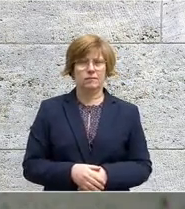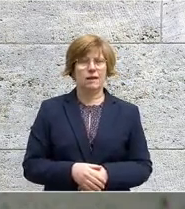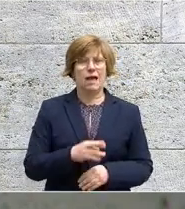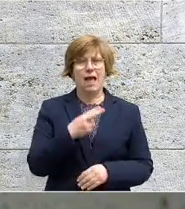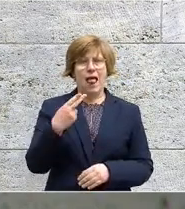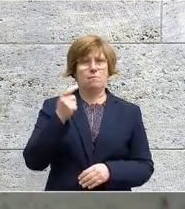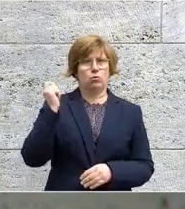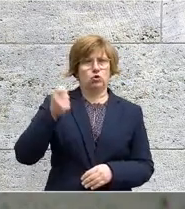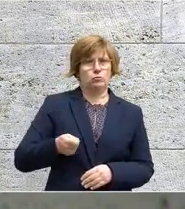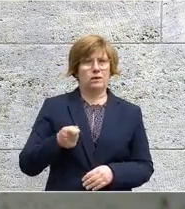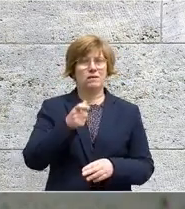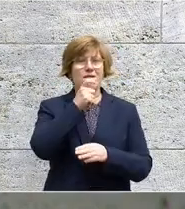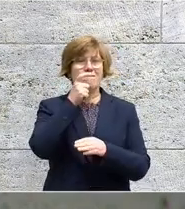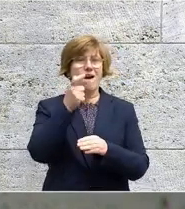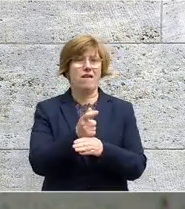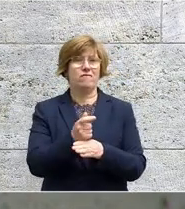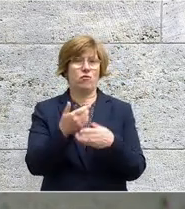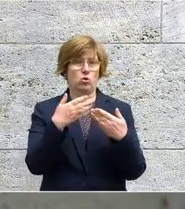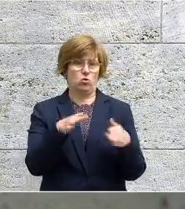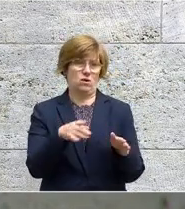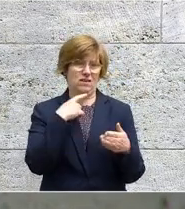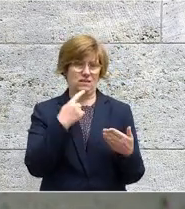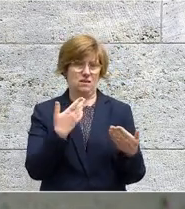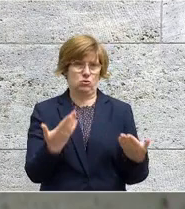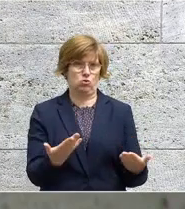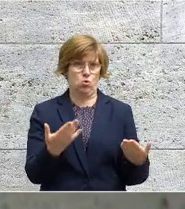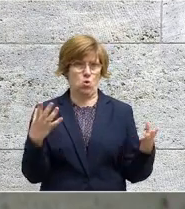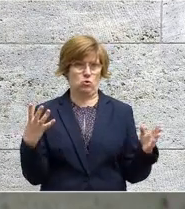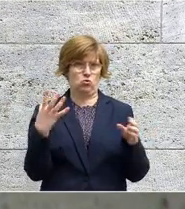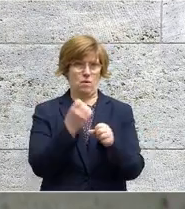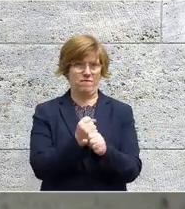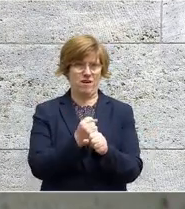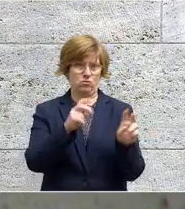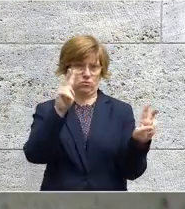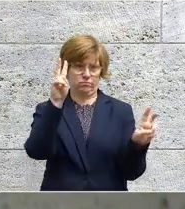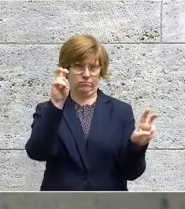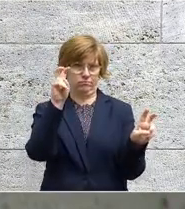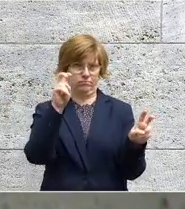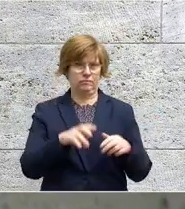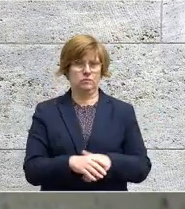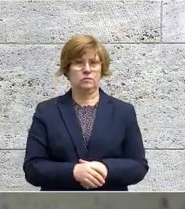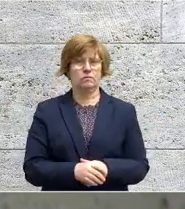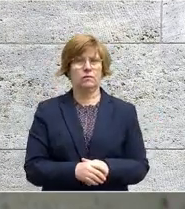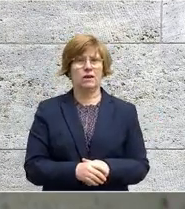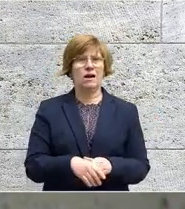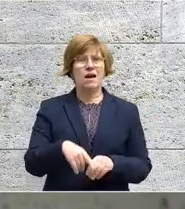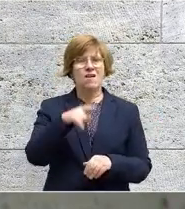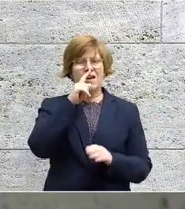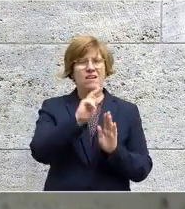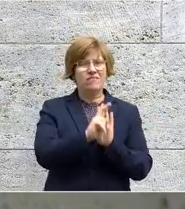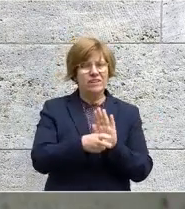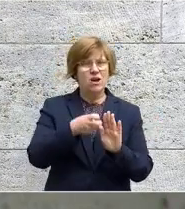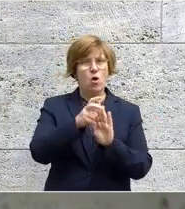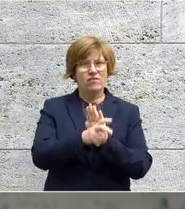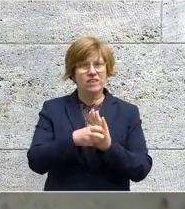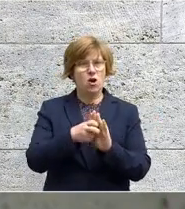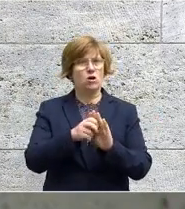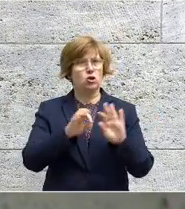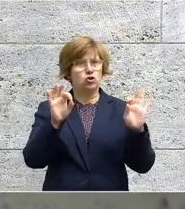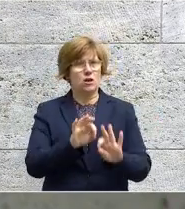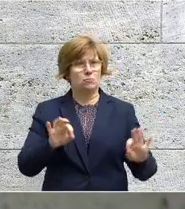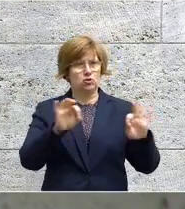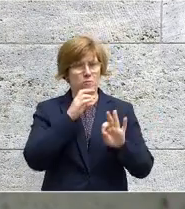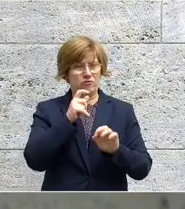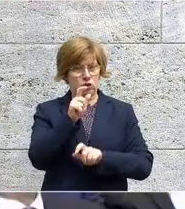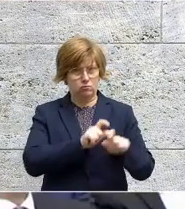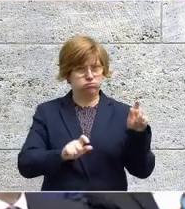Helmut Schmidt hat diese Verantwortung einmal so zusammengefasst. Ich zitiere: Wenn man die Wiederholung der Schrecken verhindern